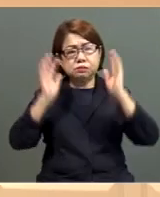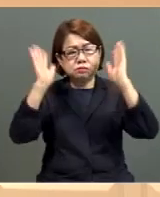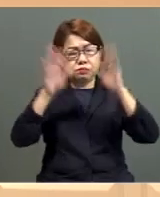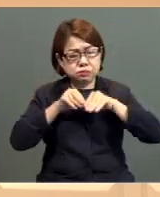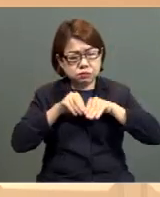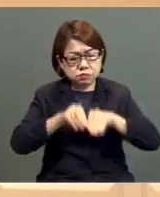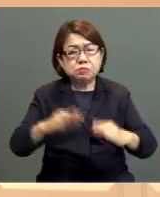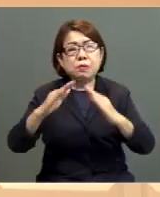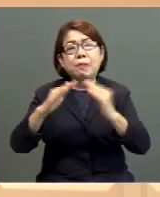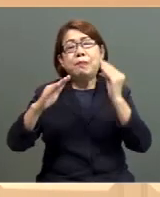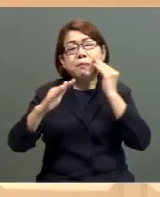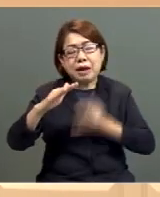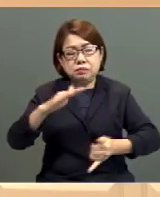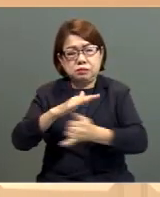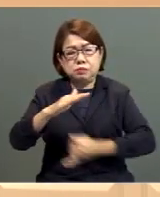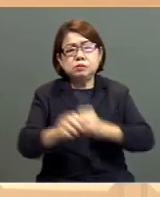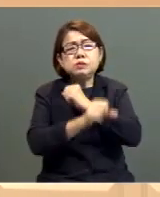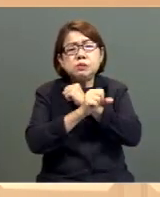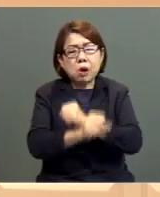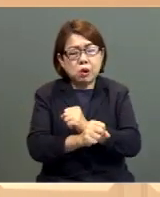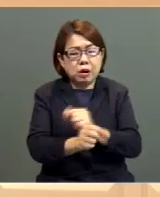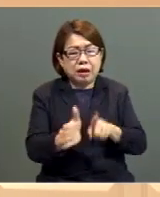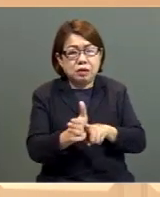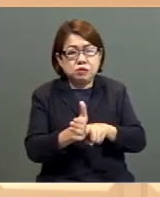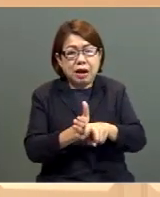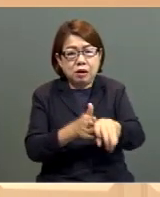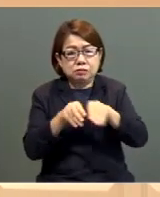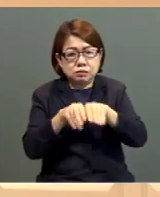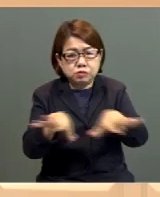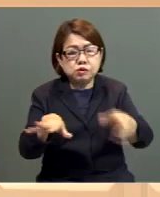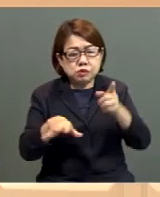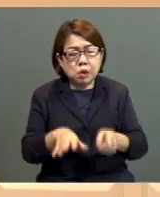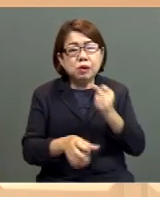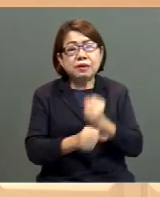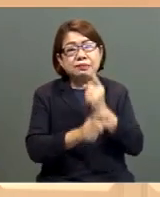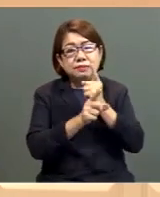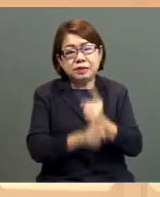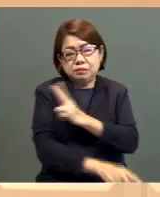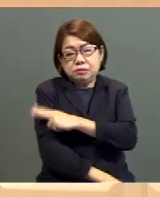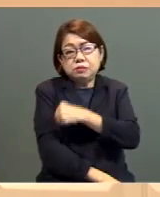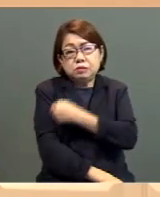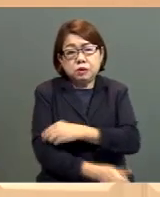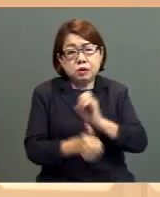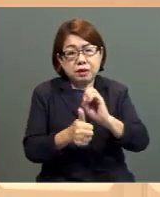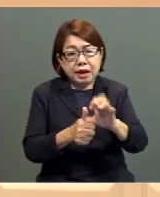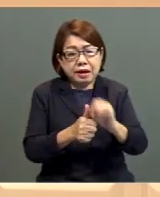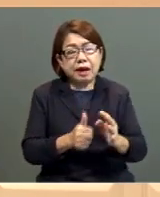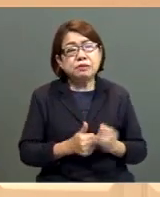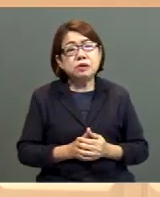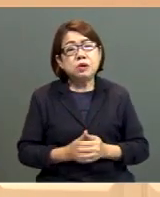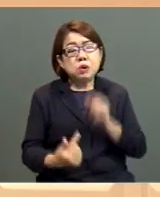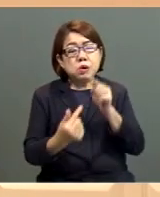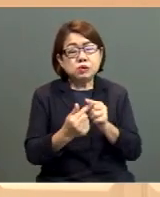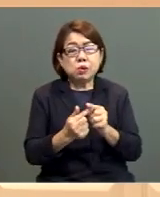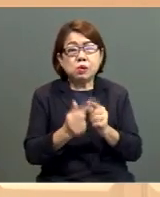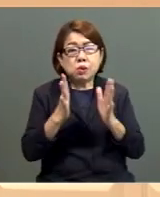ดเชื้อเพื่อชาติรวมทั้งปฏิบัติตนตามคำแนะนำของหมอสำหรับบุคลากรทางการแพทย์ต้องได้รับ